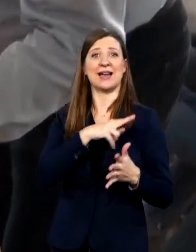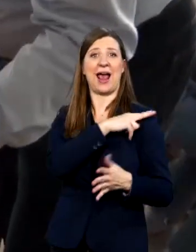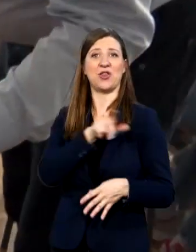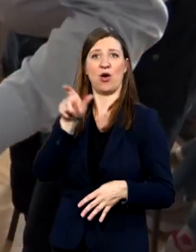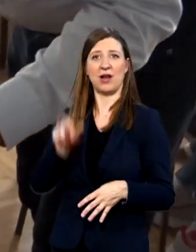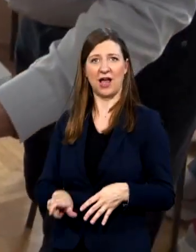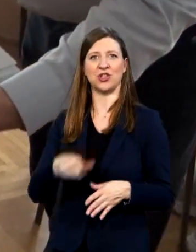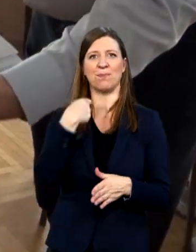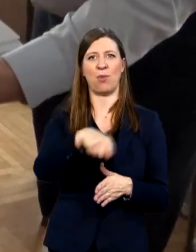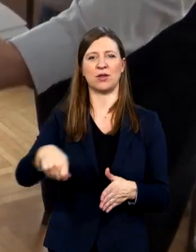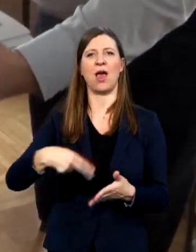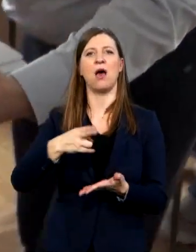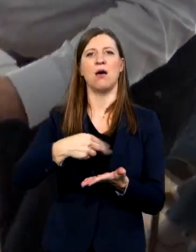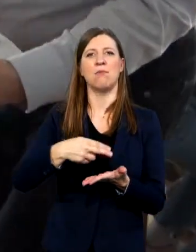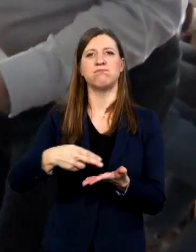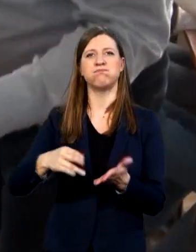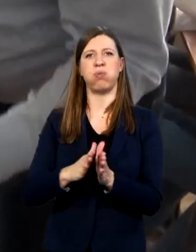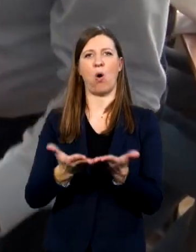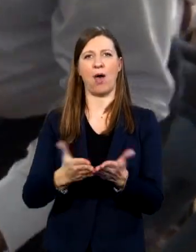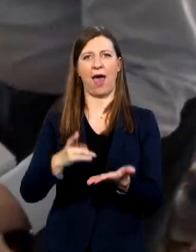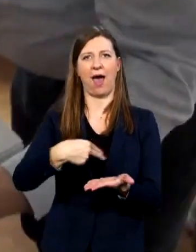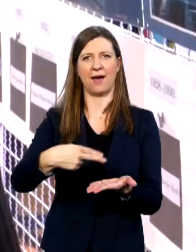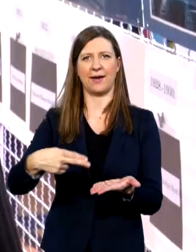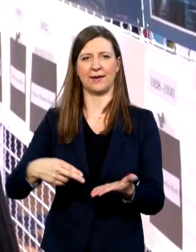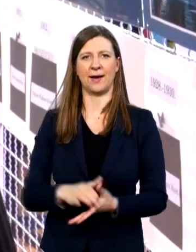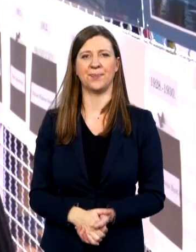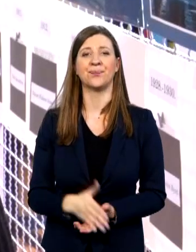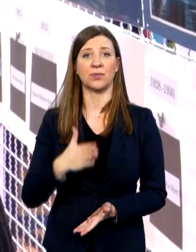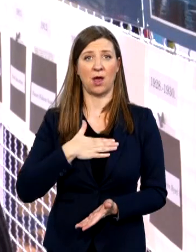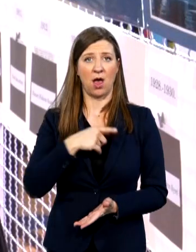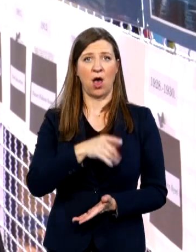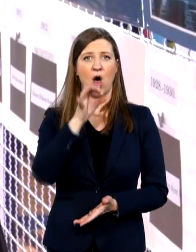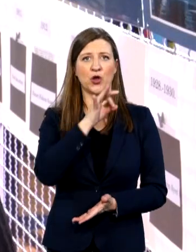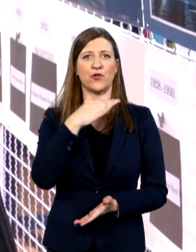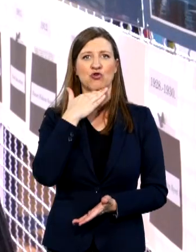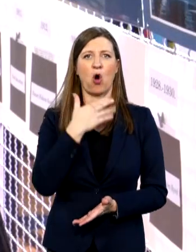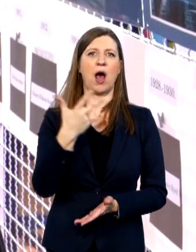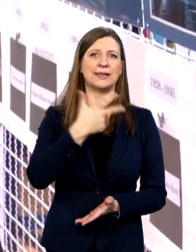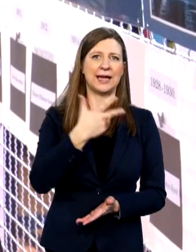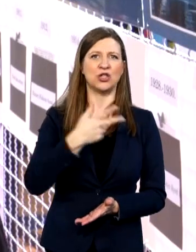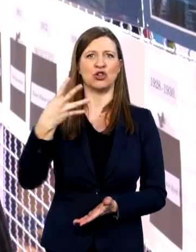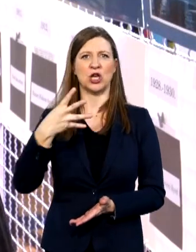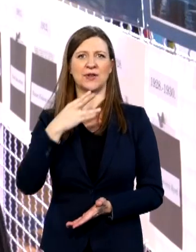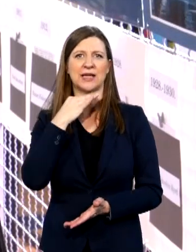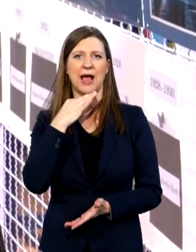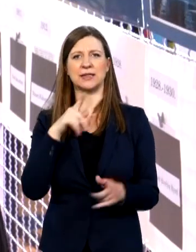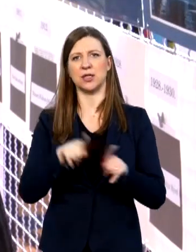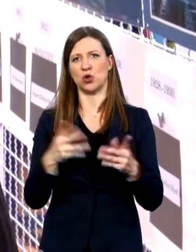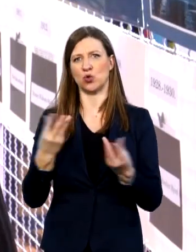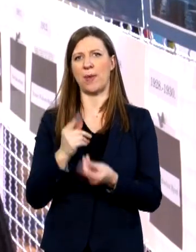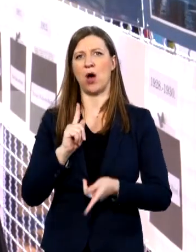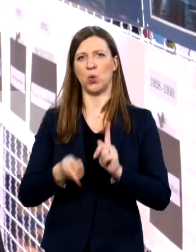Bilandžija uručio im je bojanke. U našoj osnovnoj školi sudjeluju treći i četvrti razredi sa